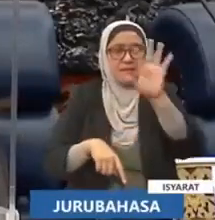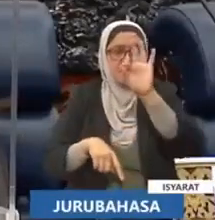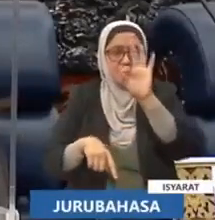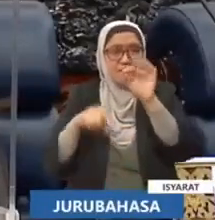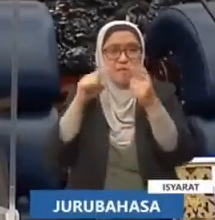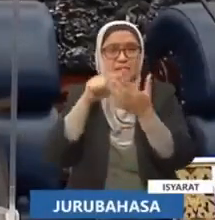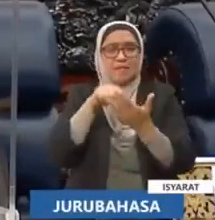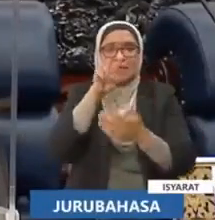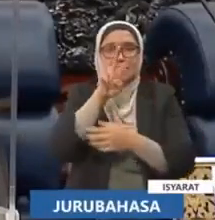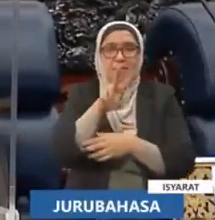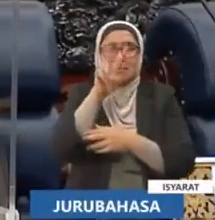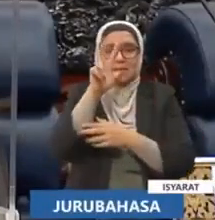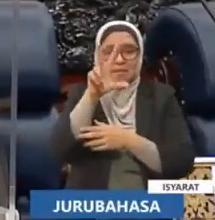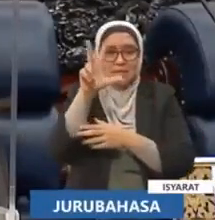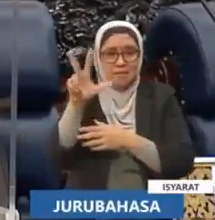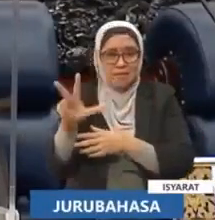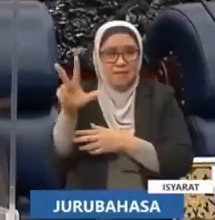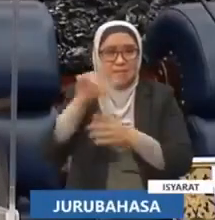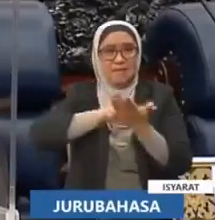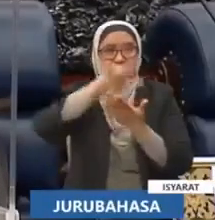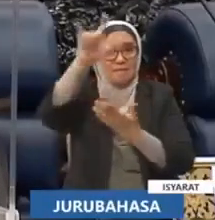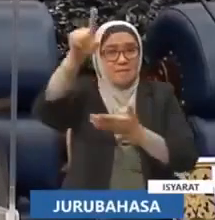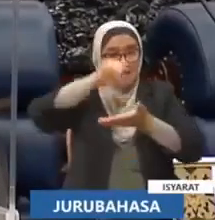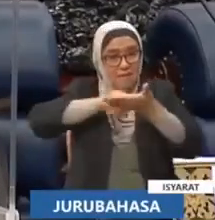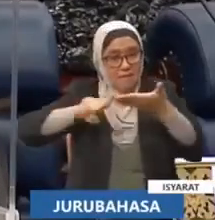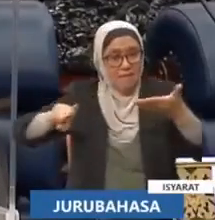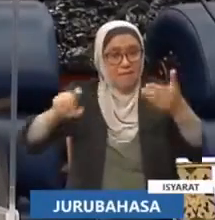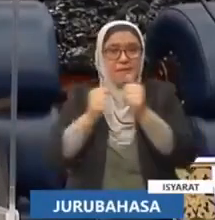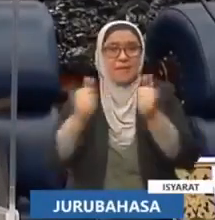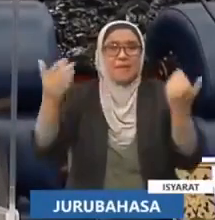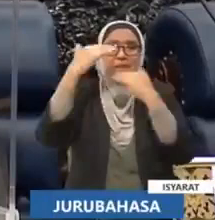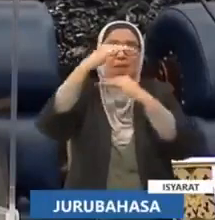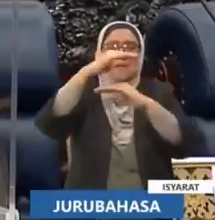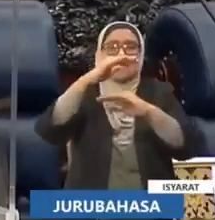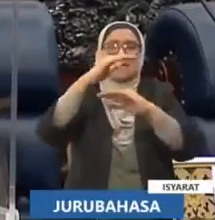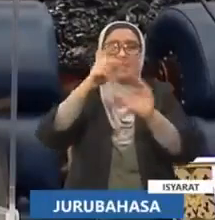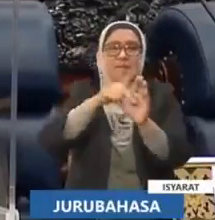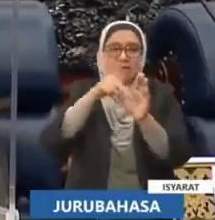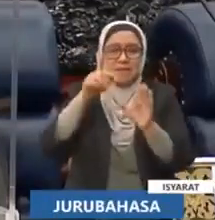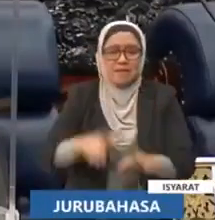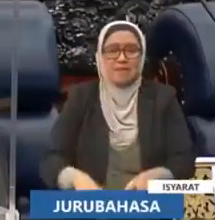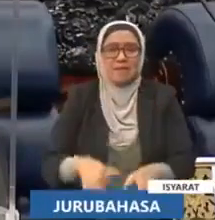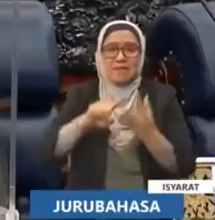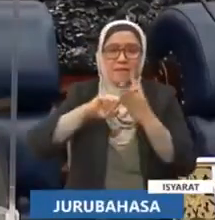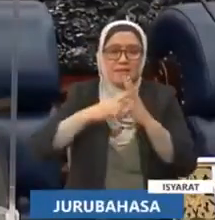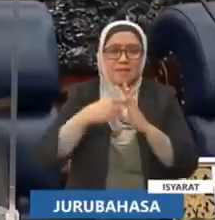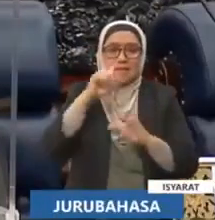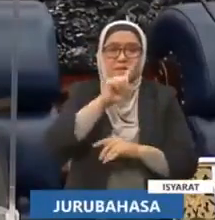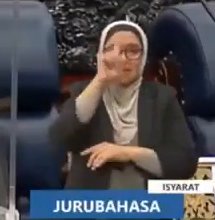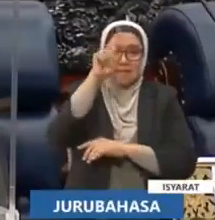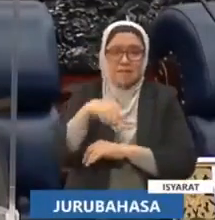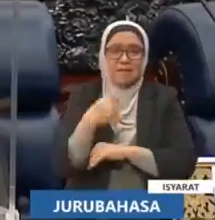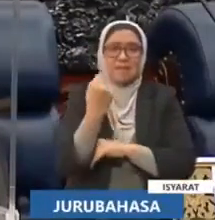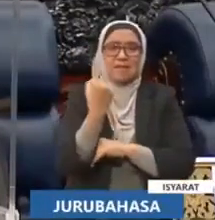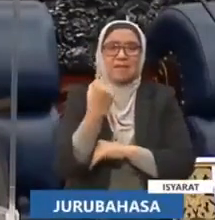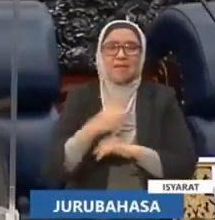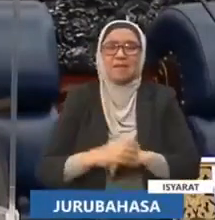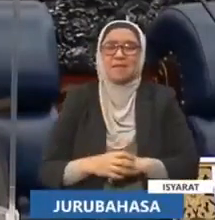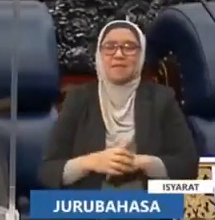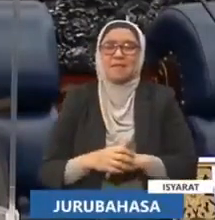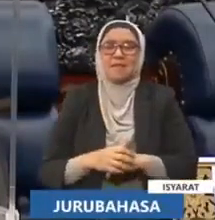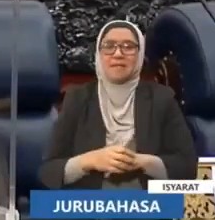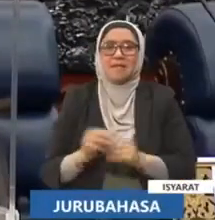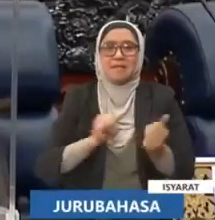223 penerbangan seminggu tanpa hard capacity penumpang berkat kuasa mulai 1 November 2021. Kebenaran ini dijangka